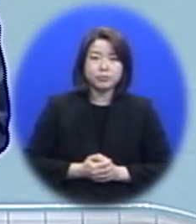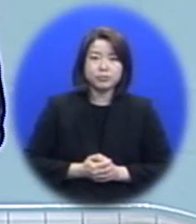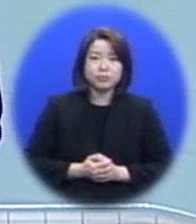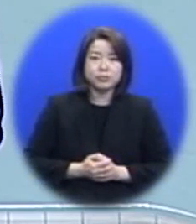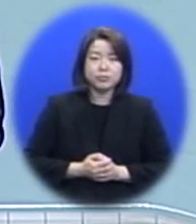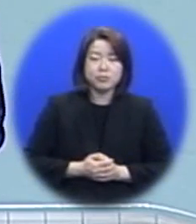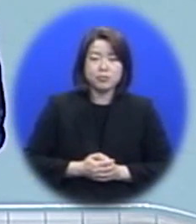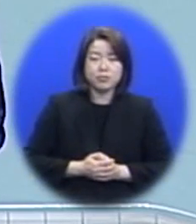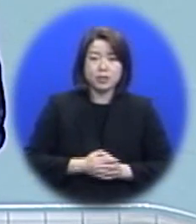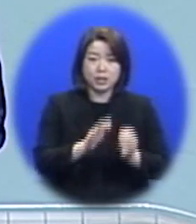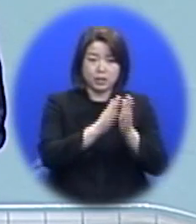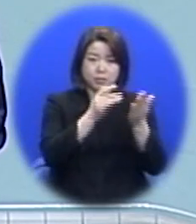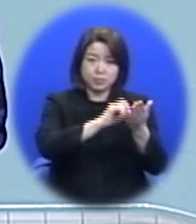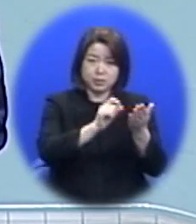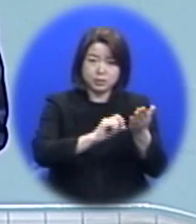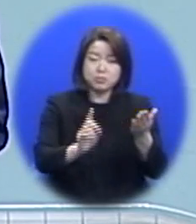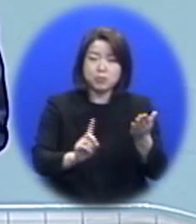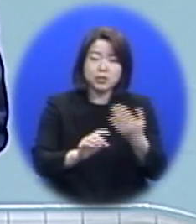그가 이렇게 썼습니다.